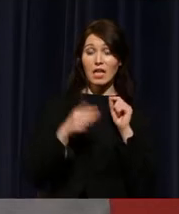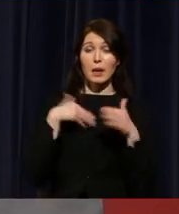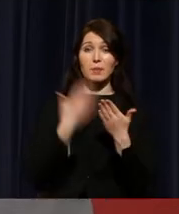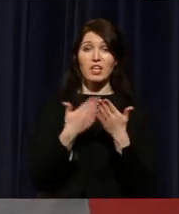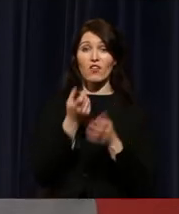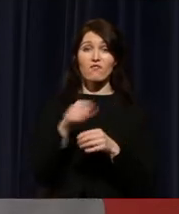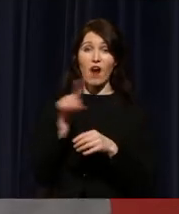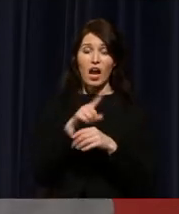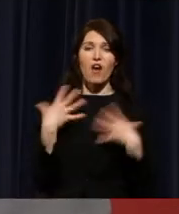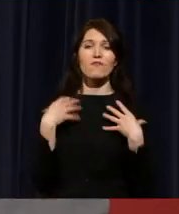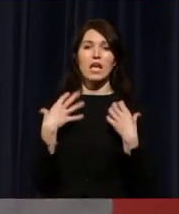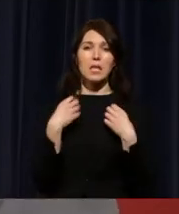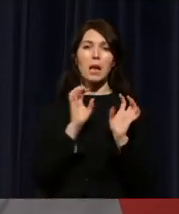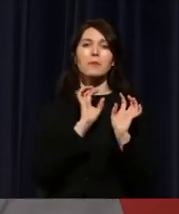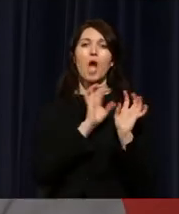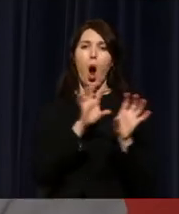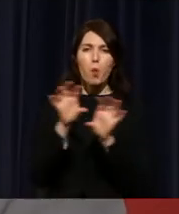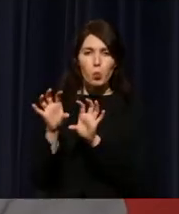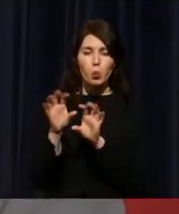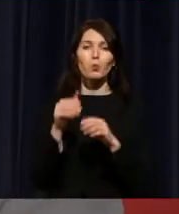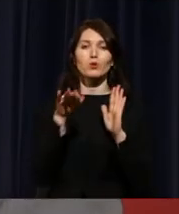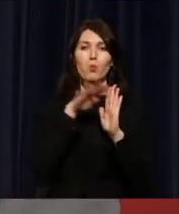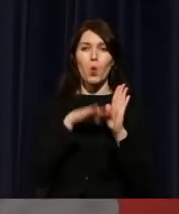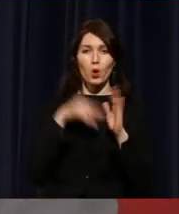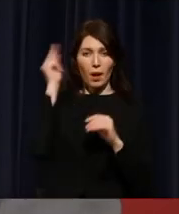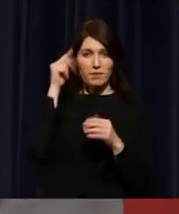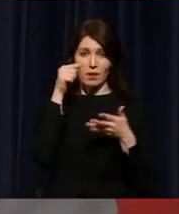viņus saucam veselības aprūpes programmas, kuras